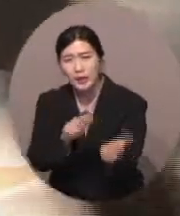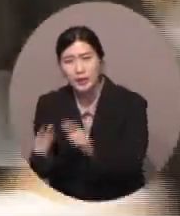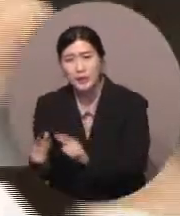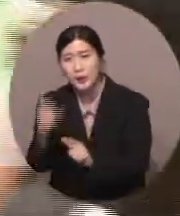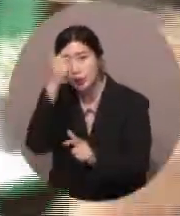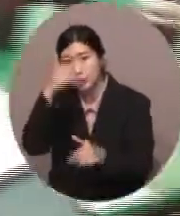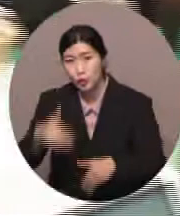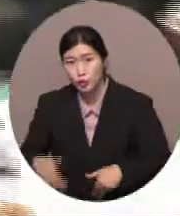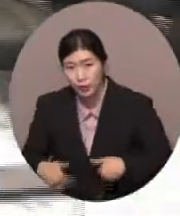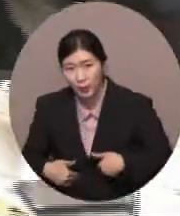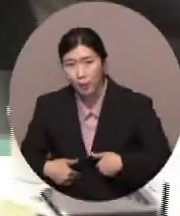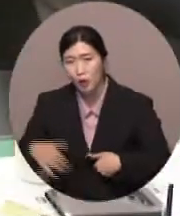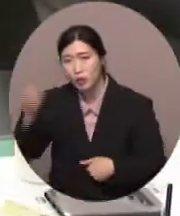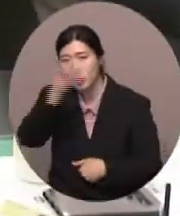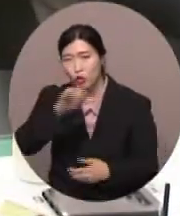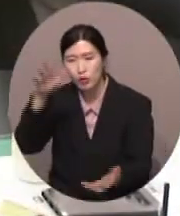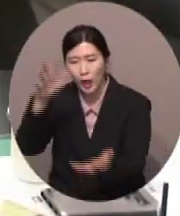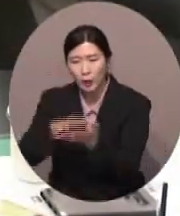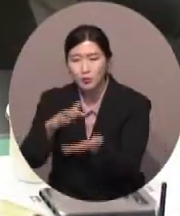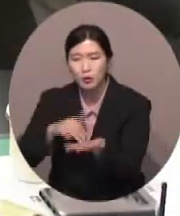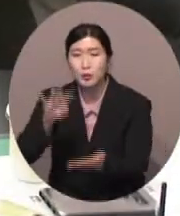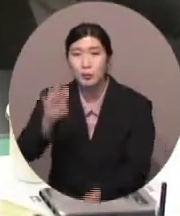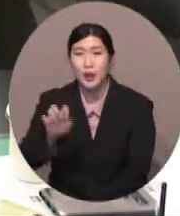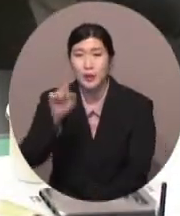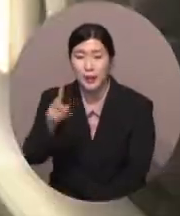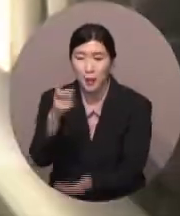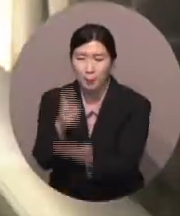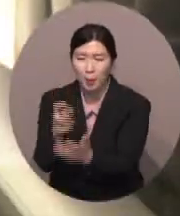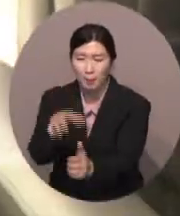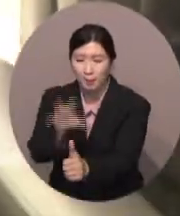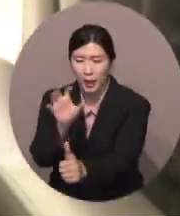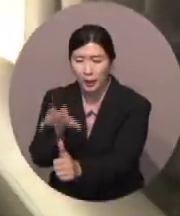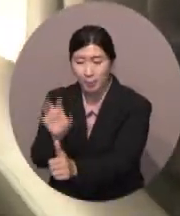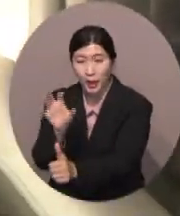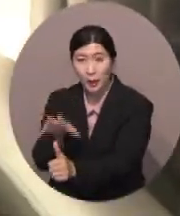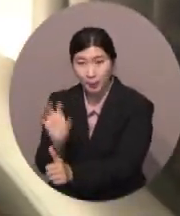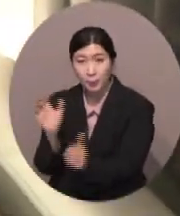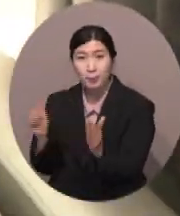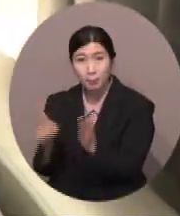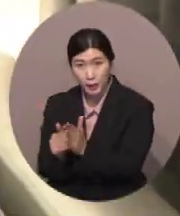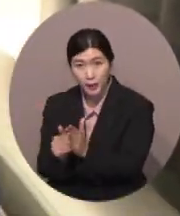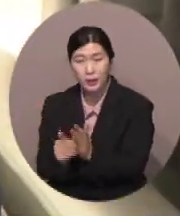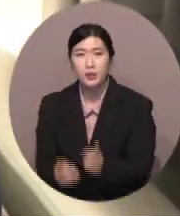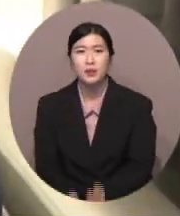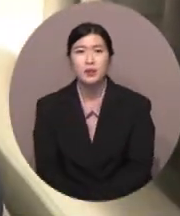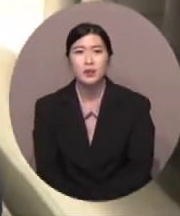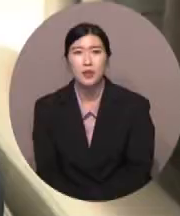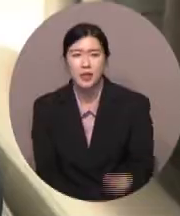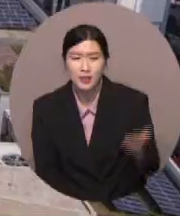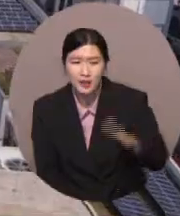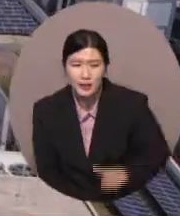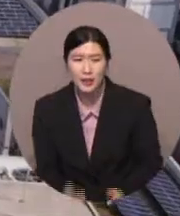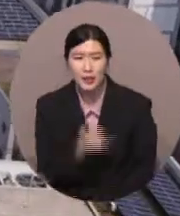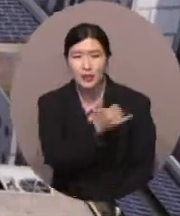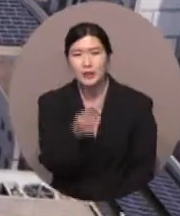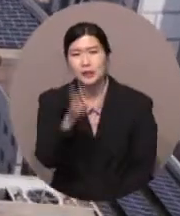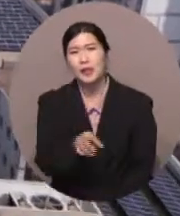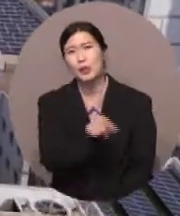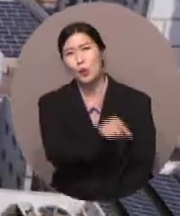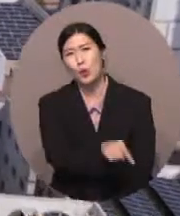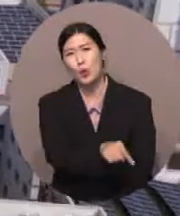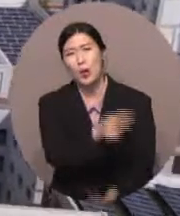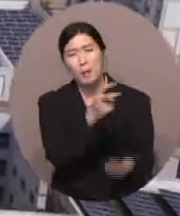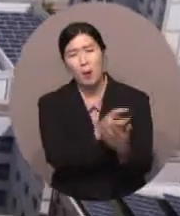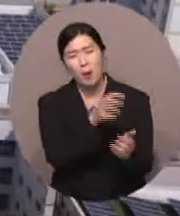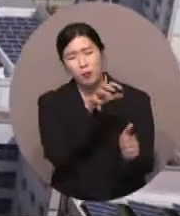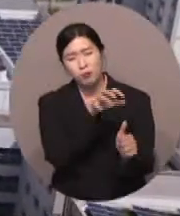3개 지역을 포함한 전국 41개 지역을 조정 대상에서 해제하는 카드를 꺼낸 상황. 하지만 부동산 3중 규제로 하락세가